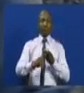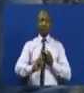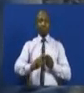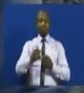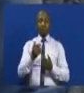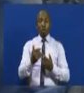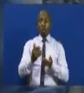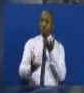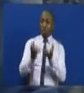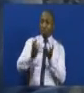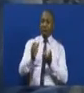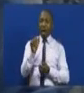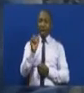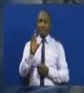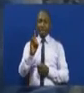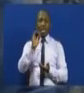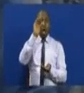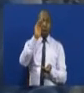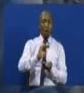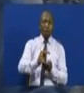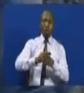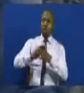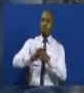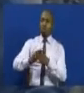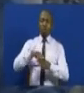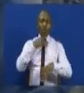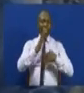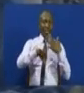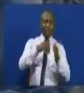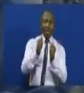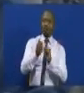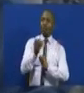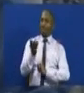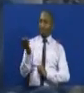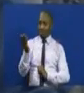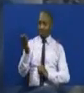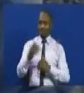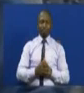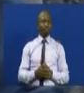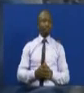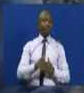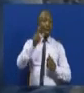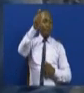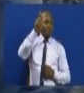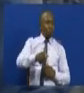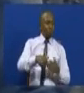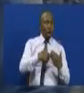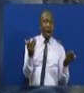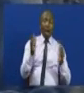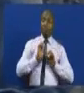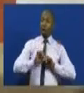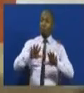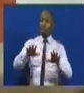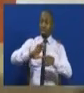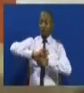asidi inapungua, kwa hiyo unaweza ukatumia kwa kuchanganya na hizo zingine. Ye, kwa watu ambao hawana maambukizi